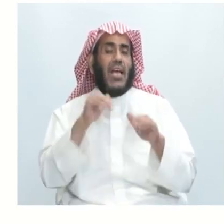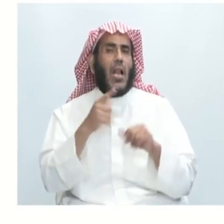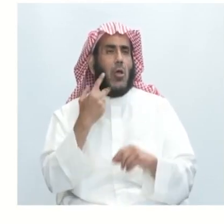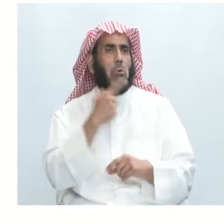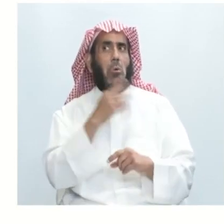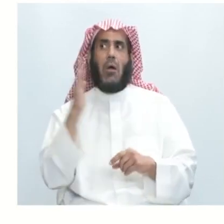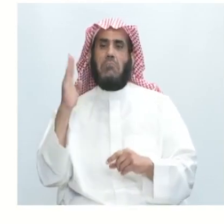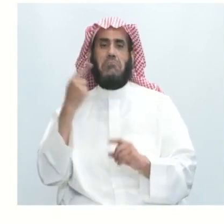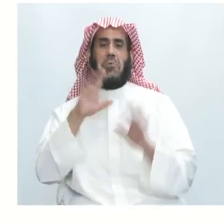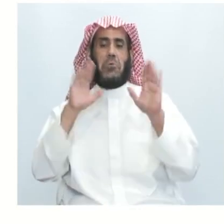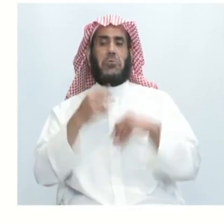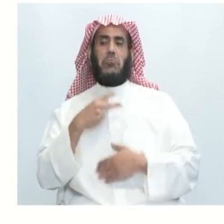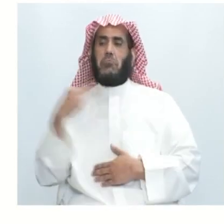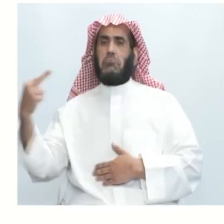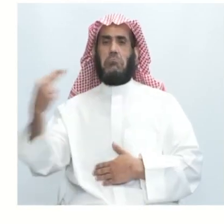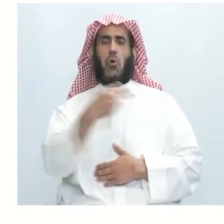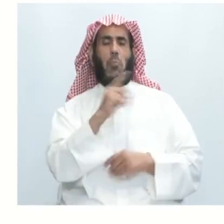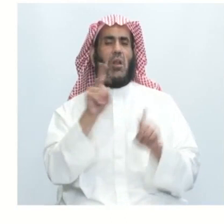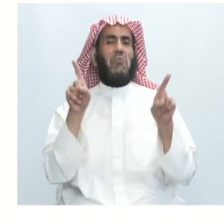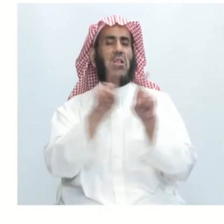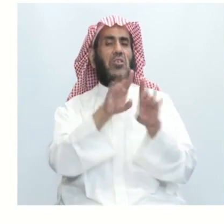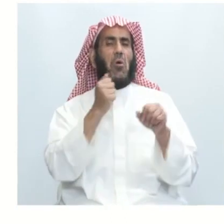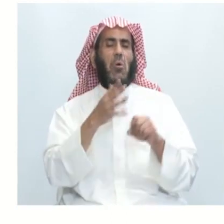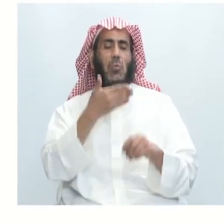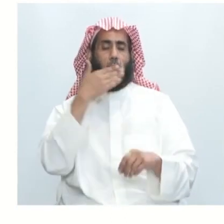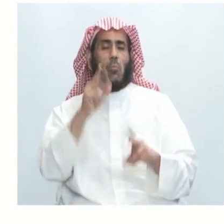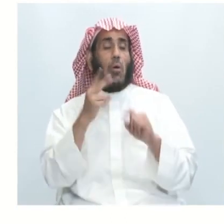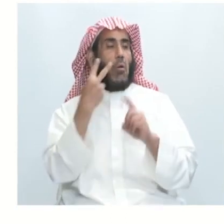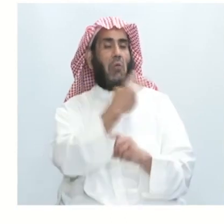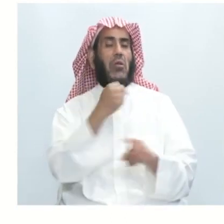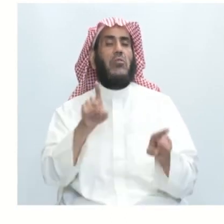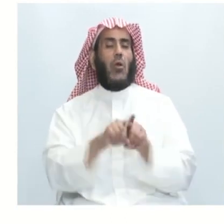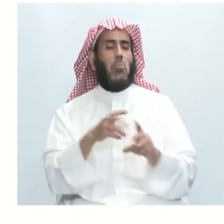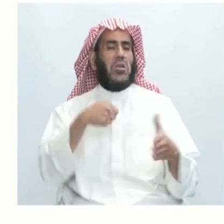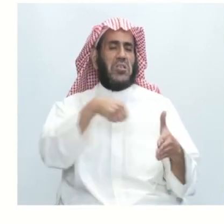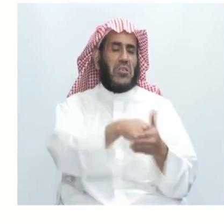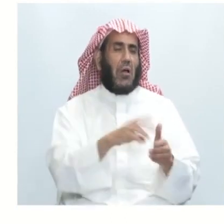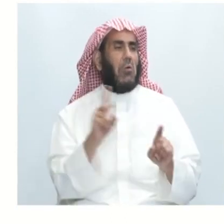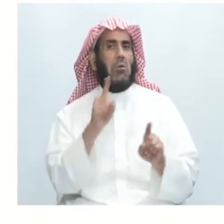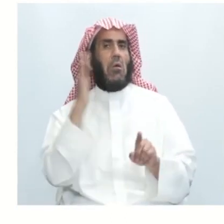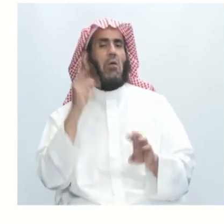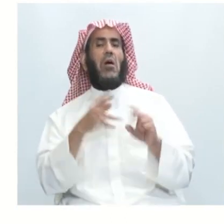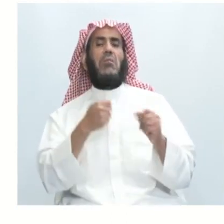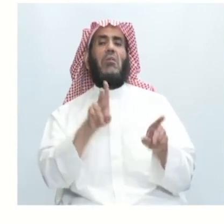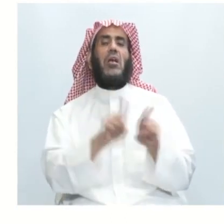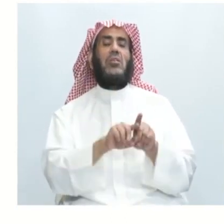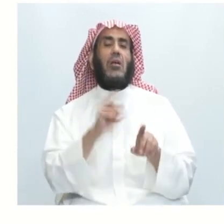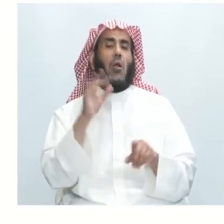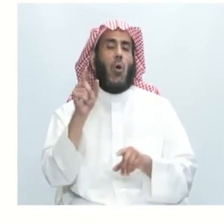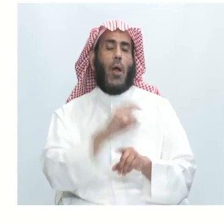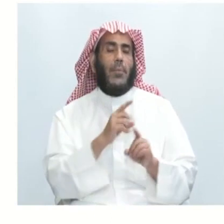يرائي فقط ومن صام يرائي فقد اشرك ومن تصدق يراعي فقد اشرك وهو احمد